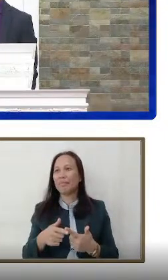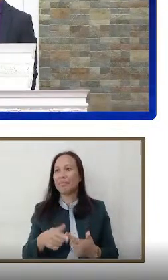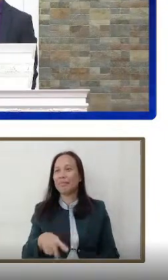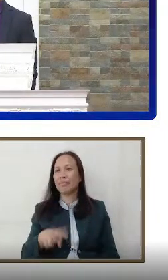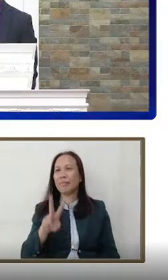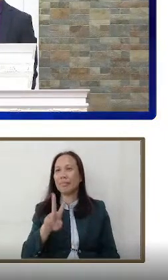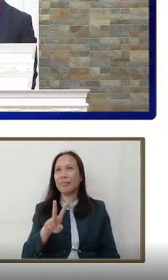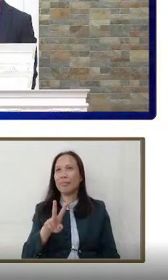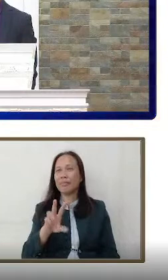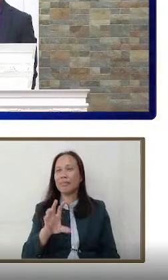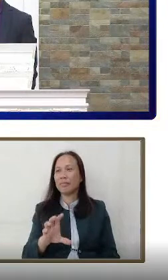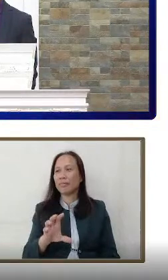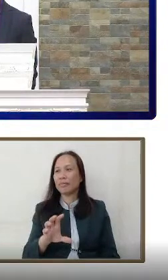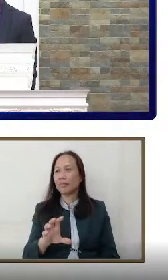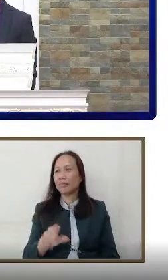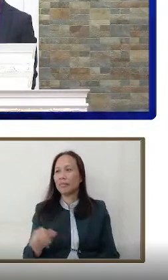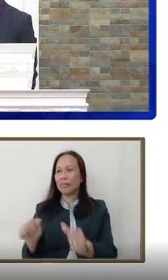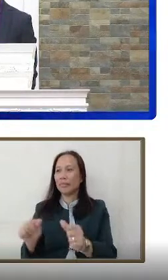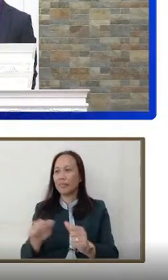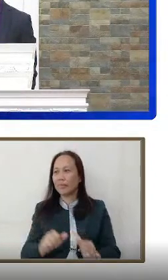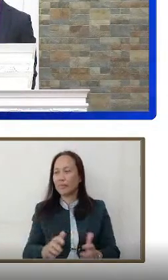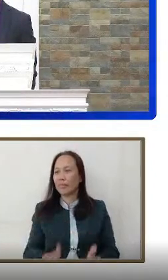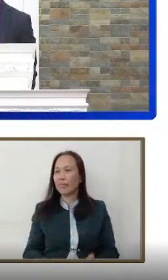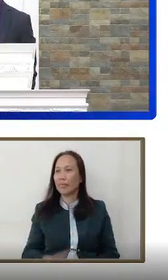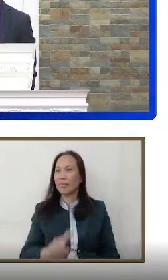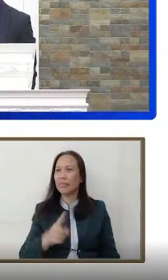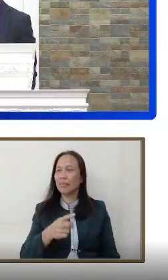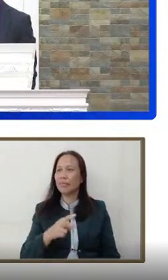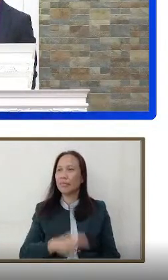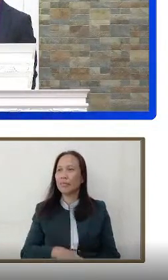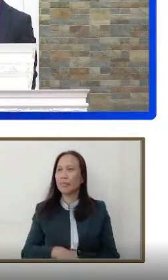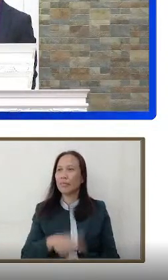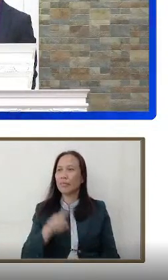200 attendance po, sir. First time visitors. 100